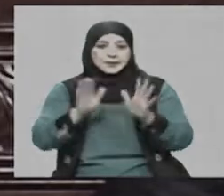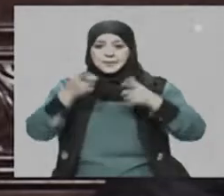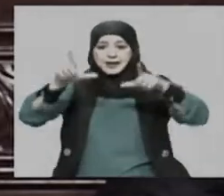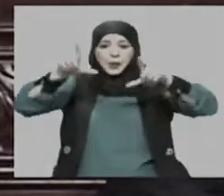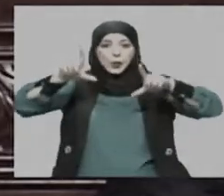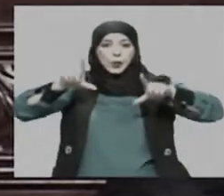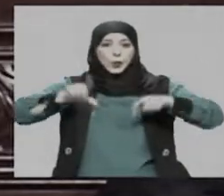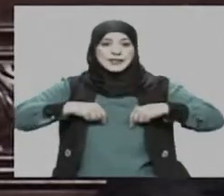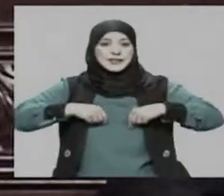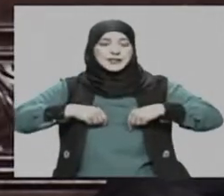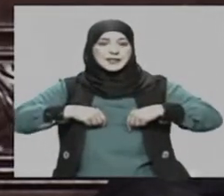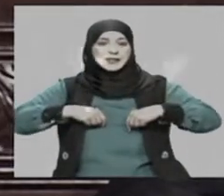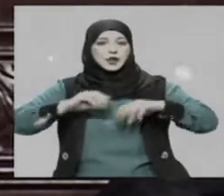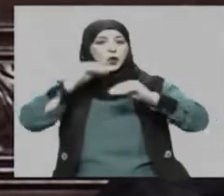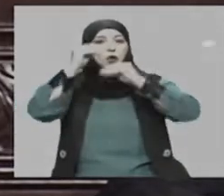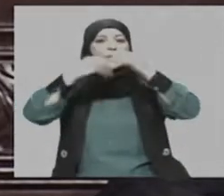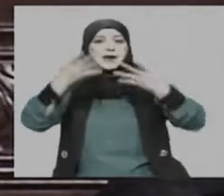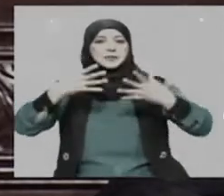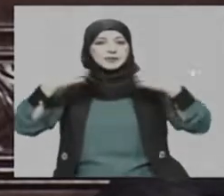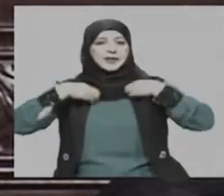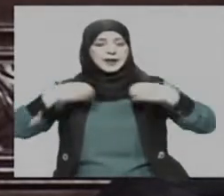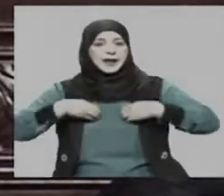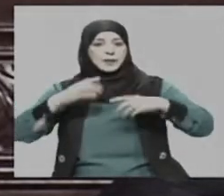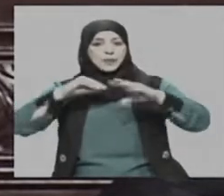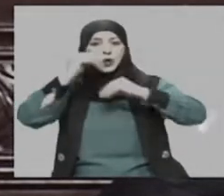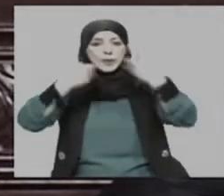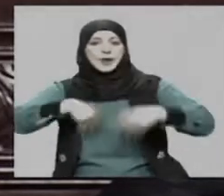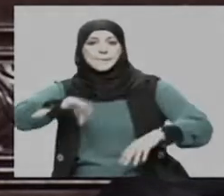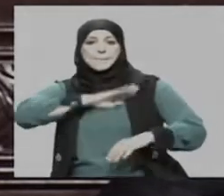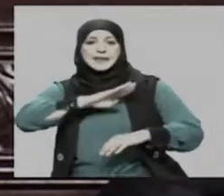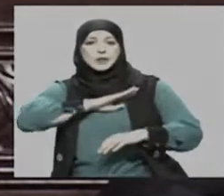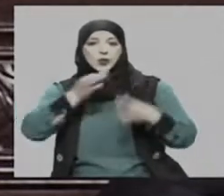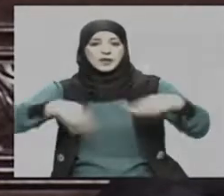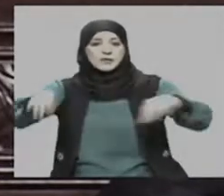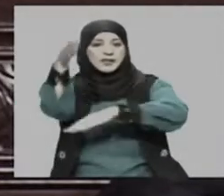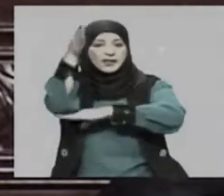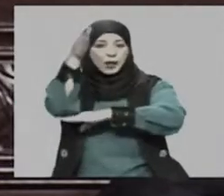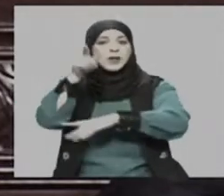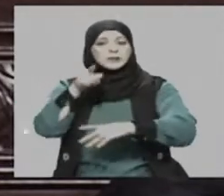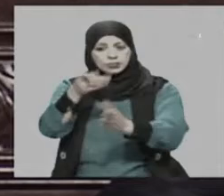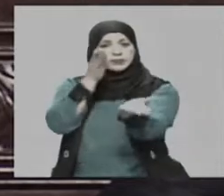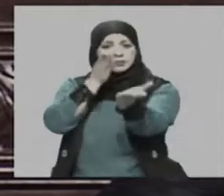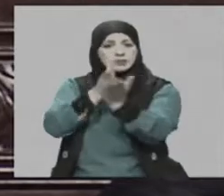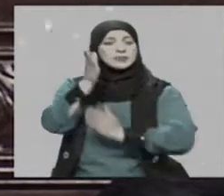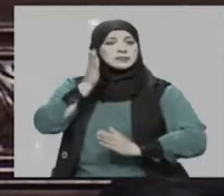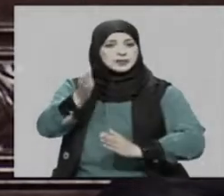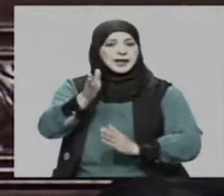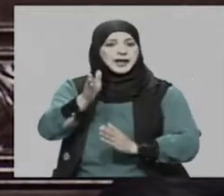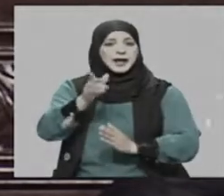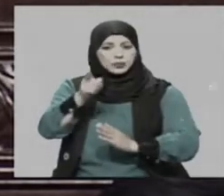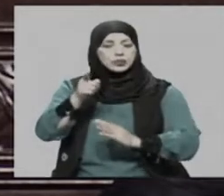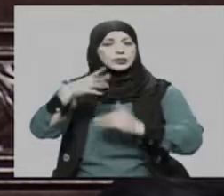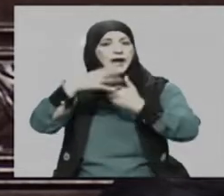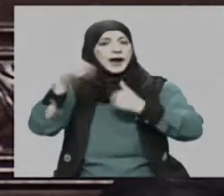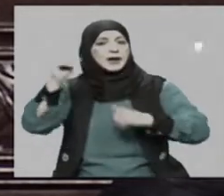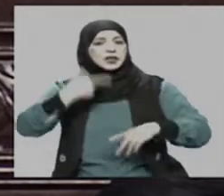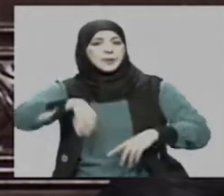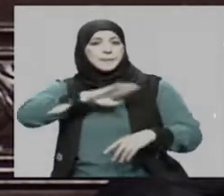الوزير أو النائب أو المسؤول في الدولة من حقه يكون خارج